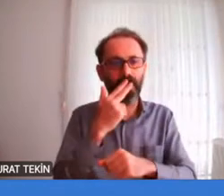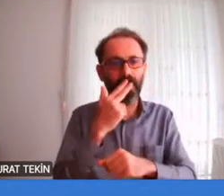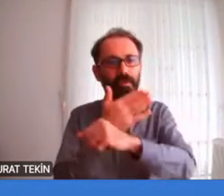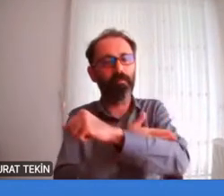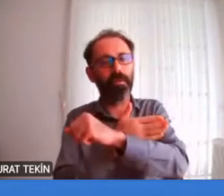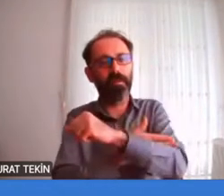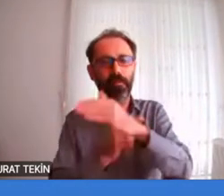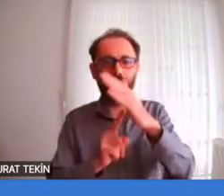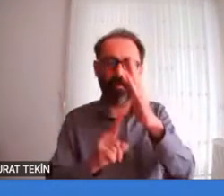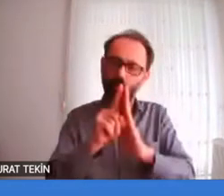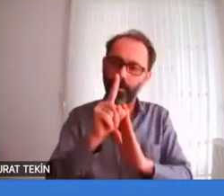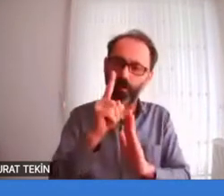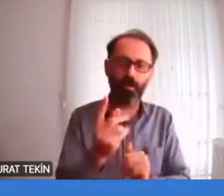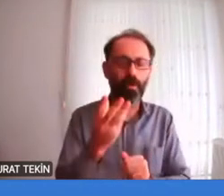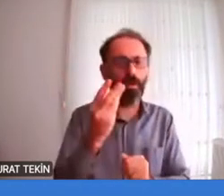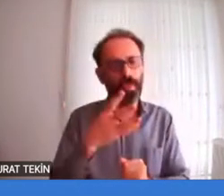Teşekkürler.